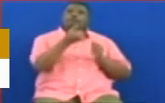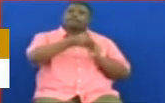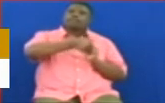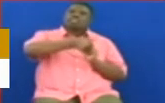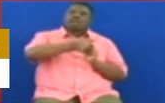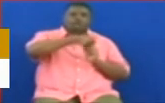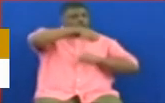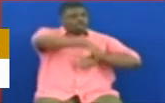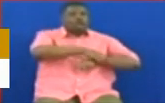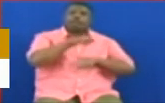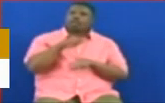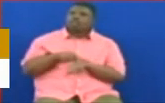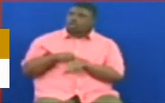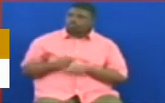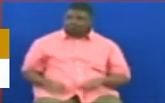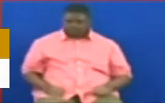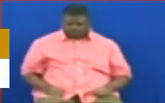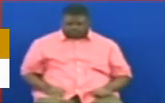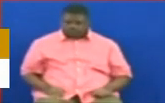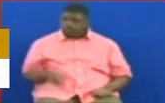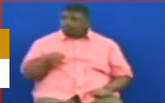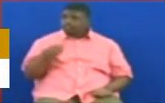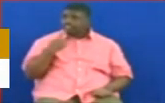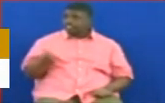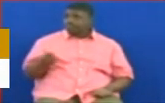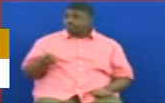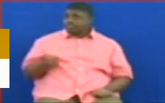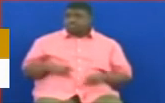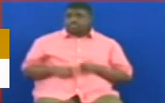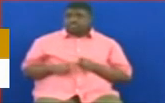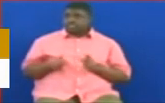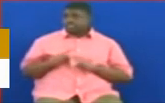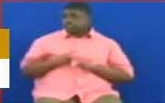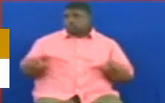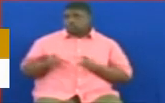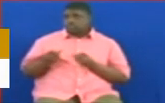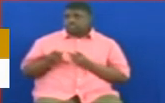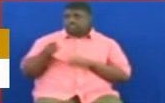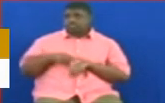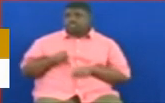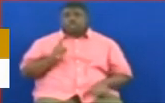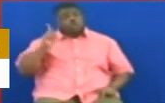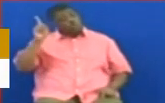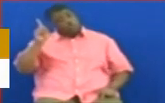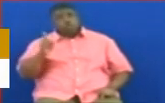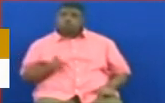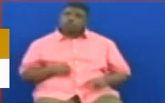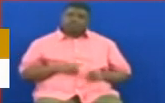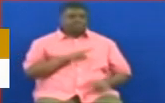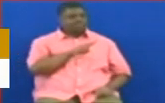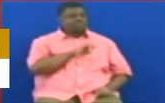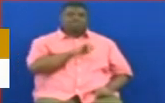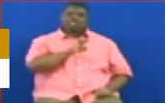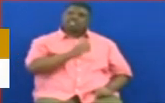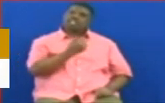wa kukamatwa, na ikahusishwa kwamba isiji kawa kama kipindi hicho cha ukamataji wa meli ya Vietnam maarufu